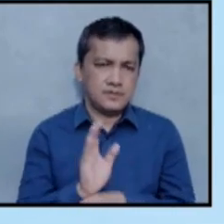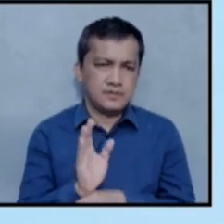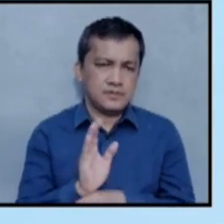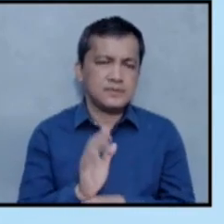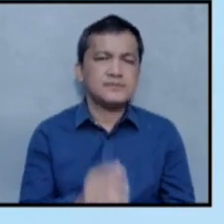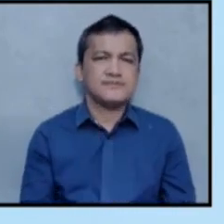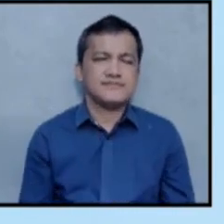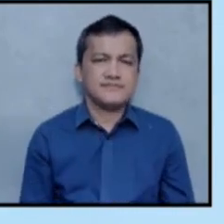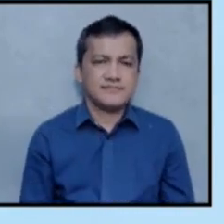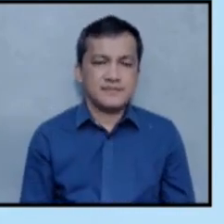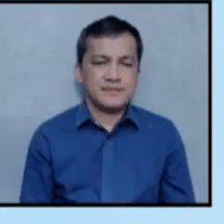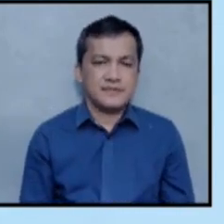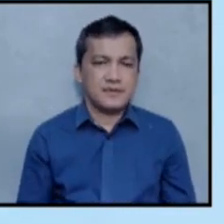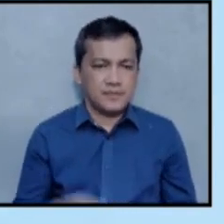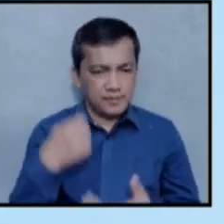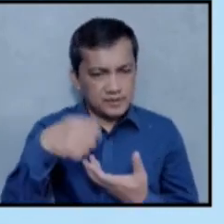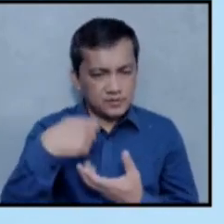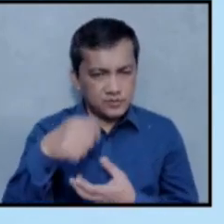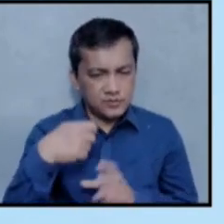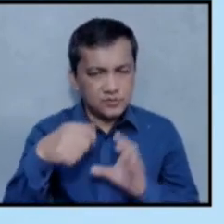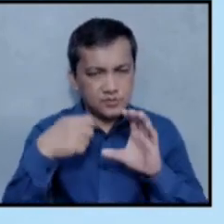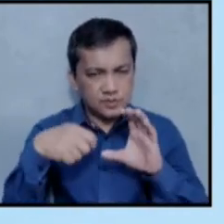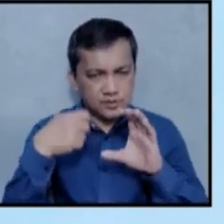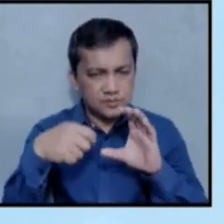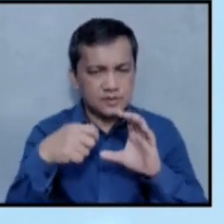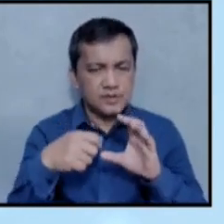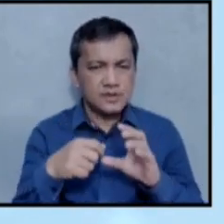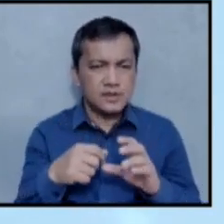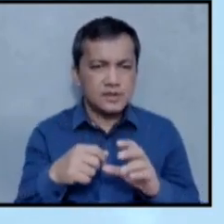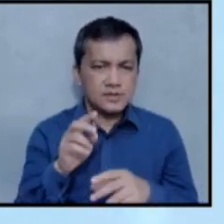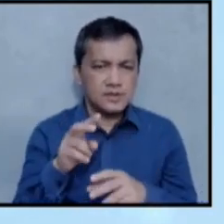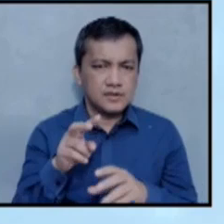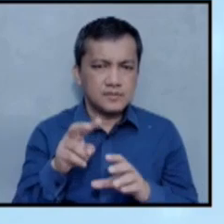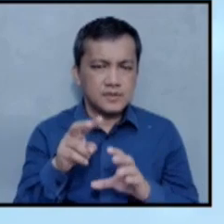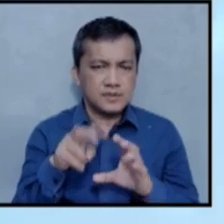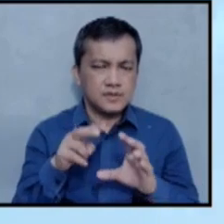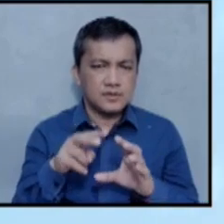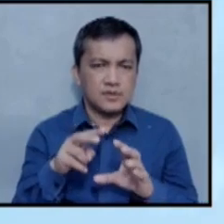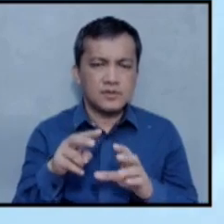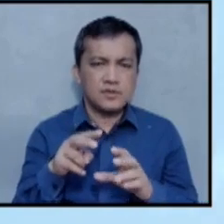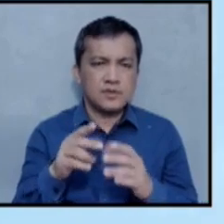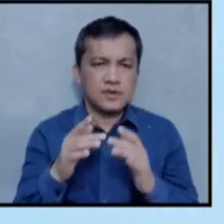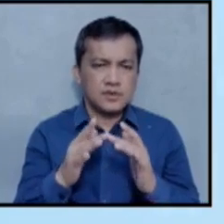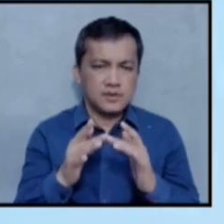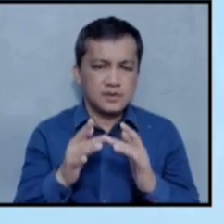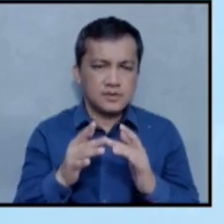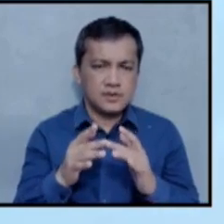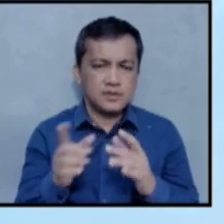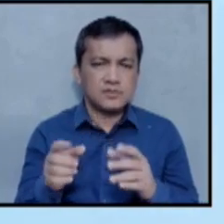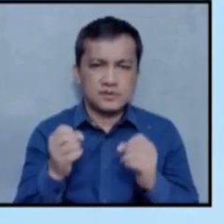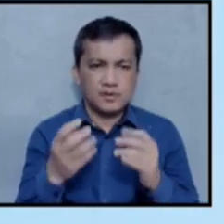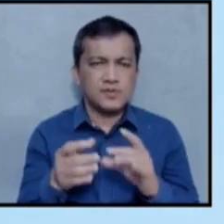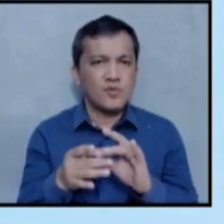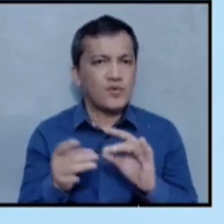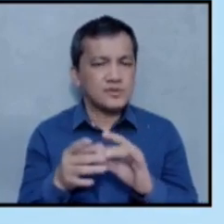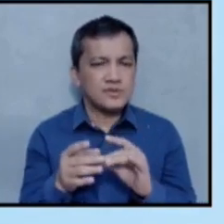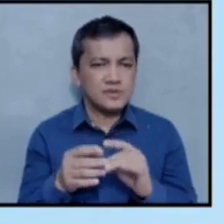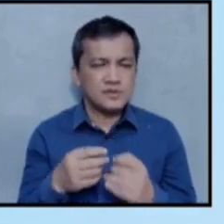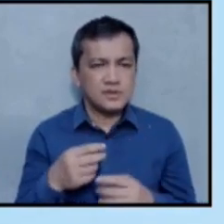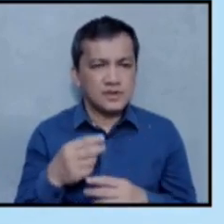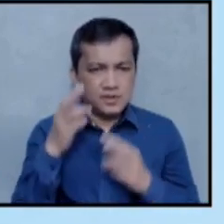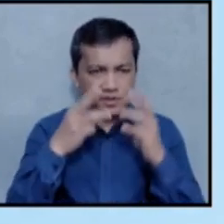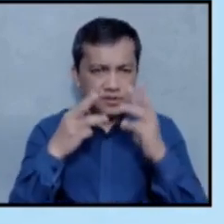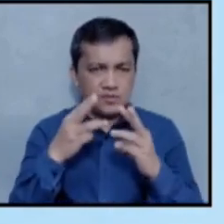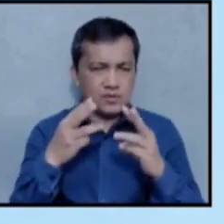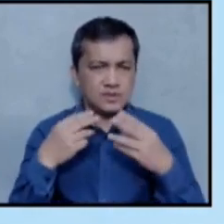sa eksena. Ang nasabing BTS video na in-upload online ay umani agad na maraming komento na nag-aalala sa kalusugan ng